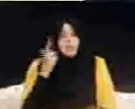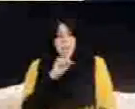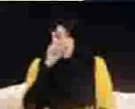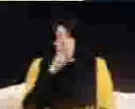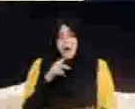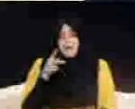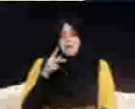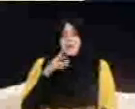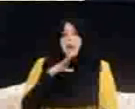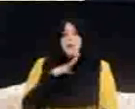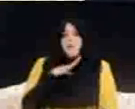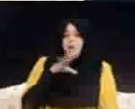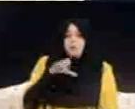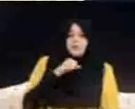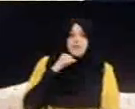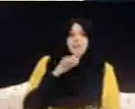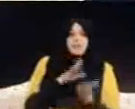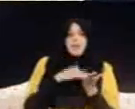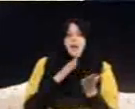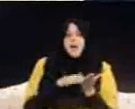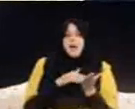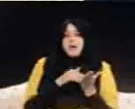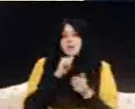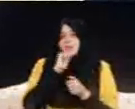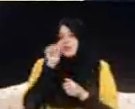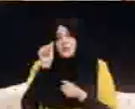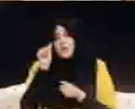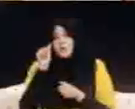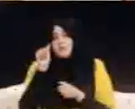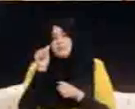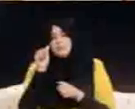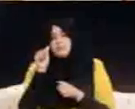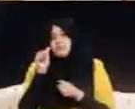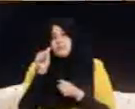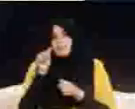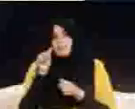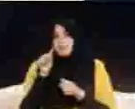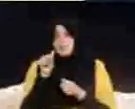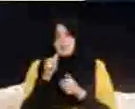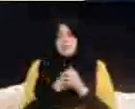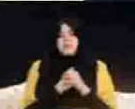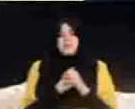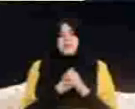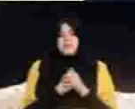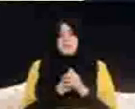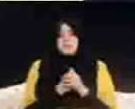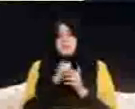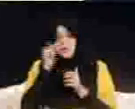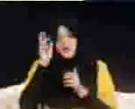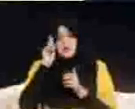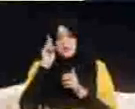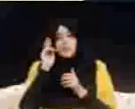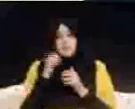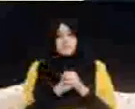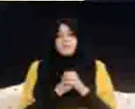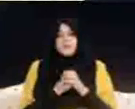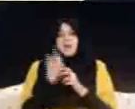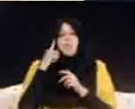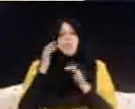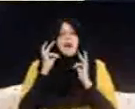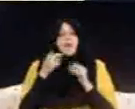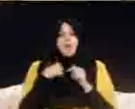هذه القطعة الأرضية عن طريق التقادم. هناك إشكال ما يتعلق بتقادم